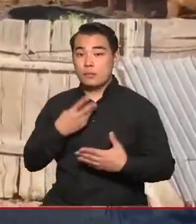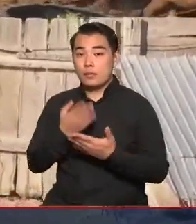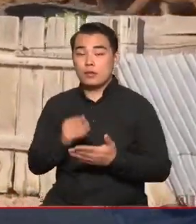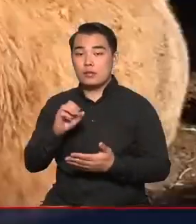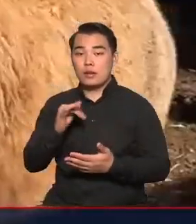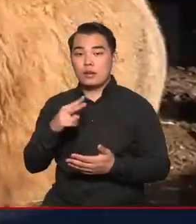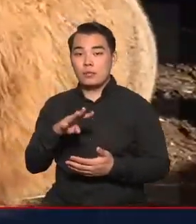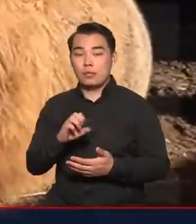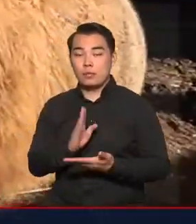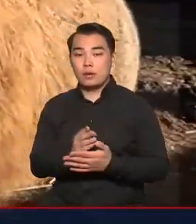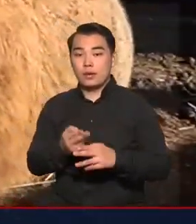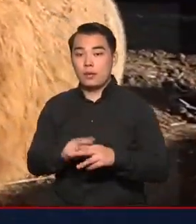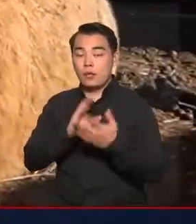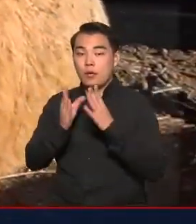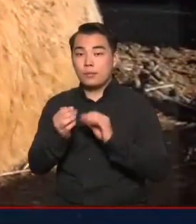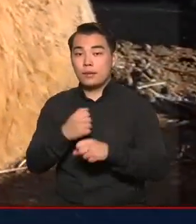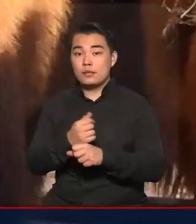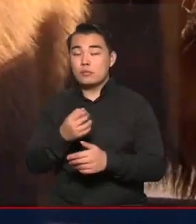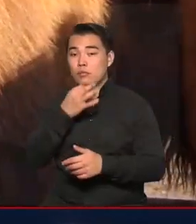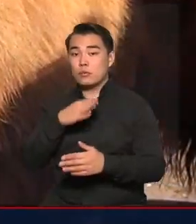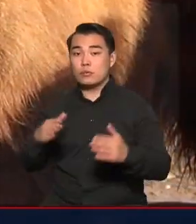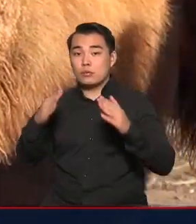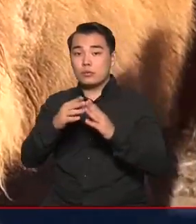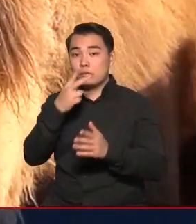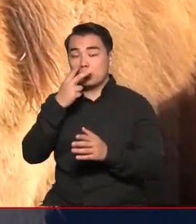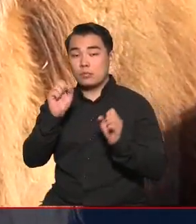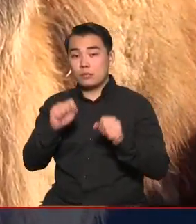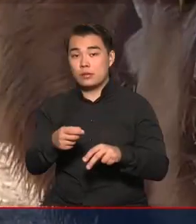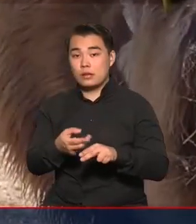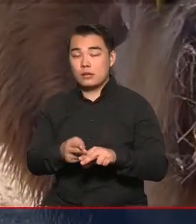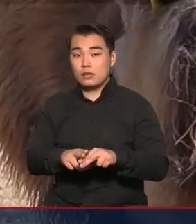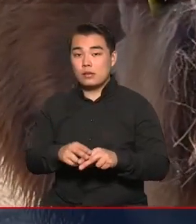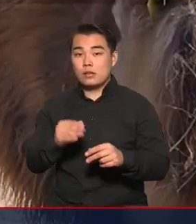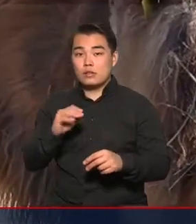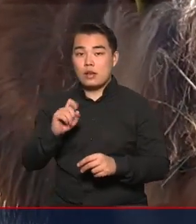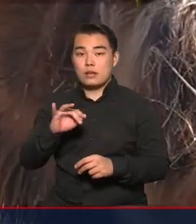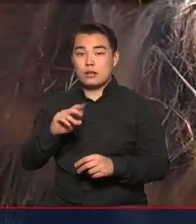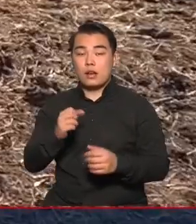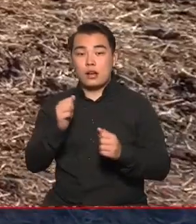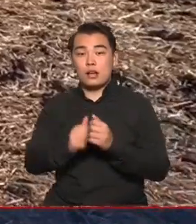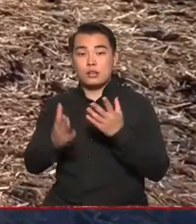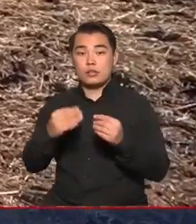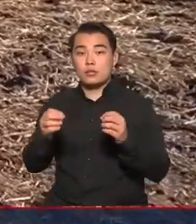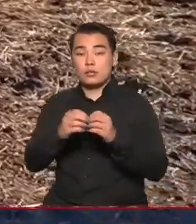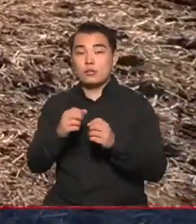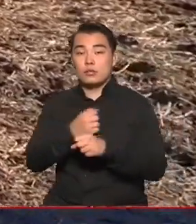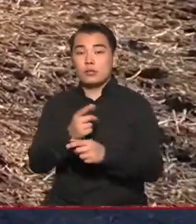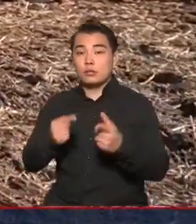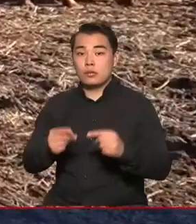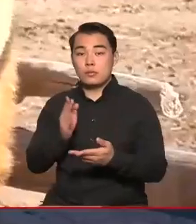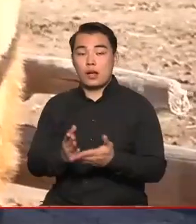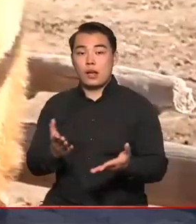Жайылма. Мұнда қос өркешті жануарды кез келген үйдің ауласынан көресіз. Жазира Мәмбетова күнделікті 10 түйе сауат.